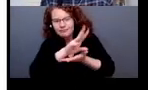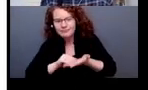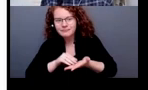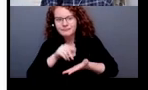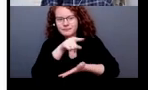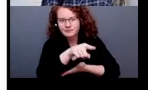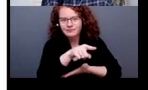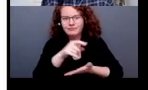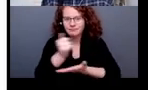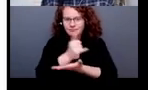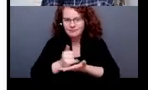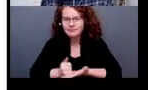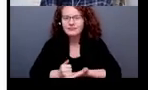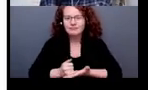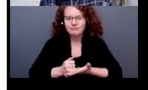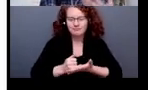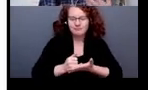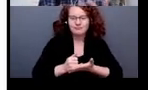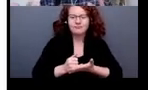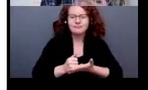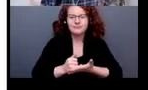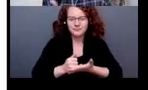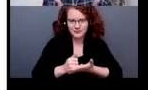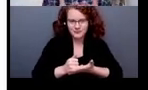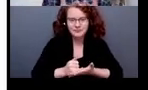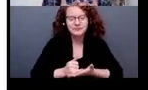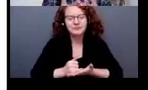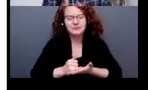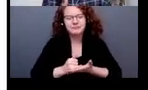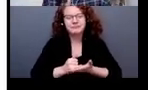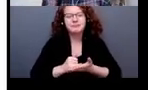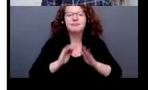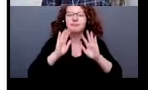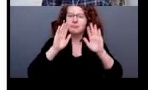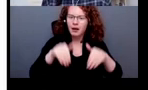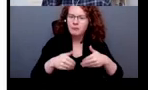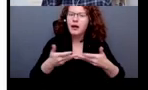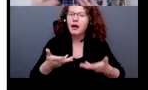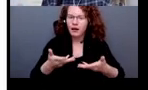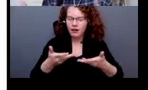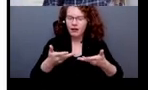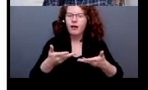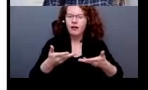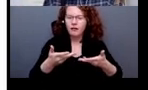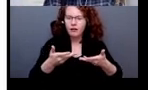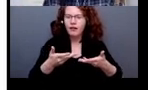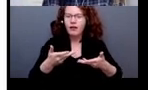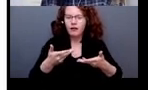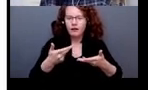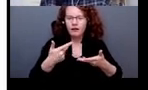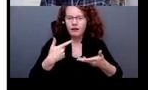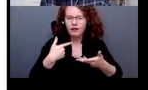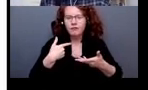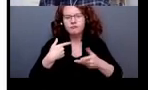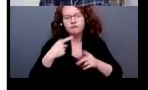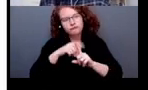utilisé pour documenter ce projet de recherche. Et bien évidemment, ça permettait d'obtenir de produire différentes données